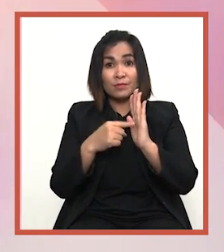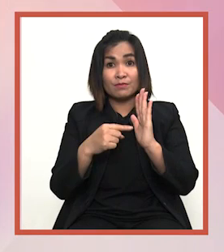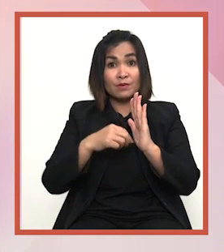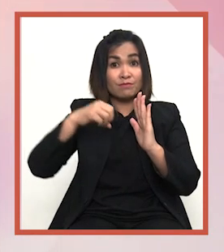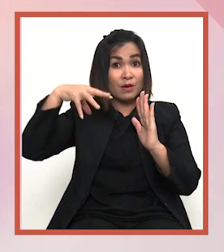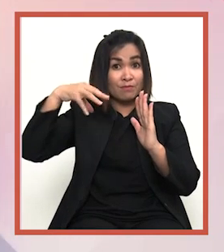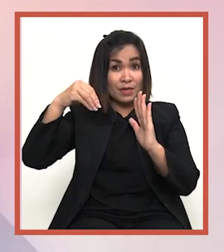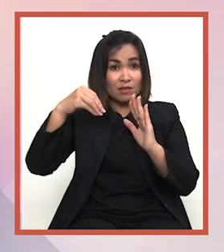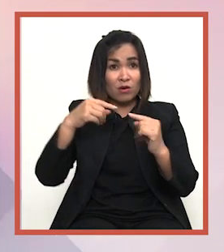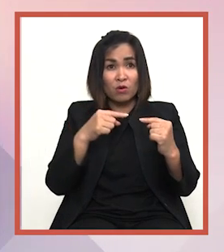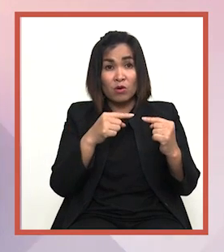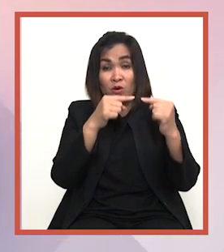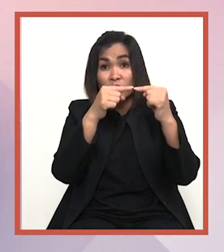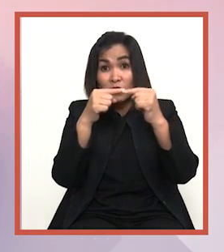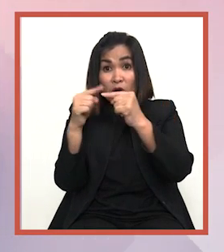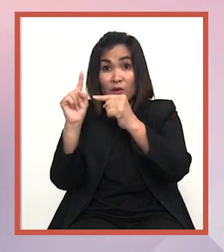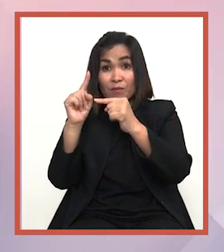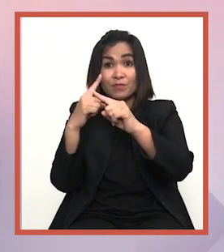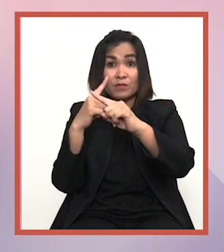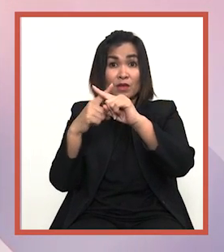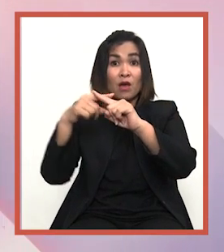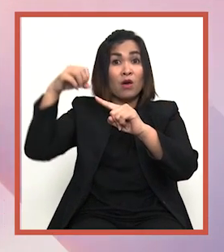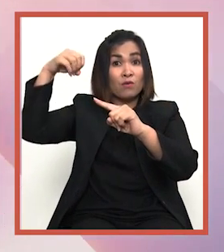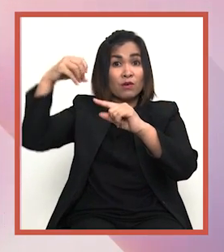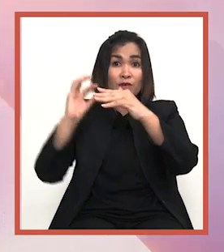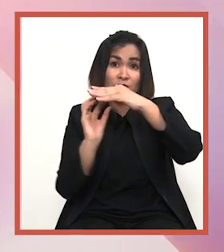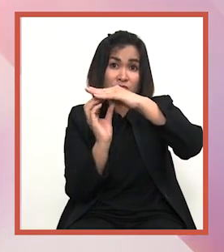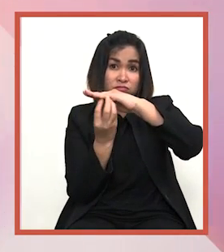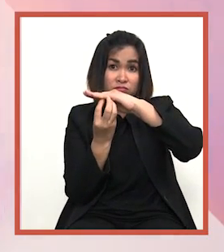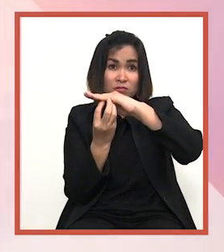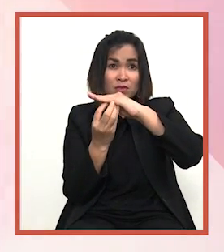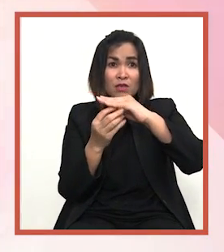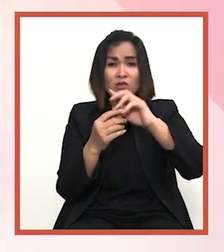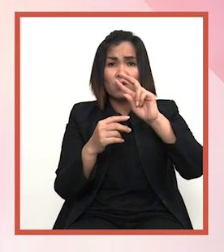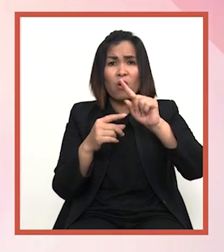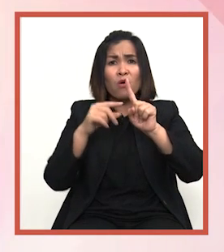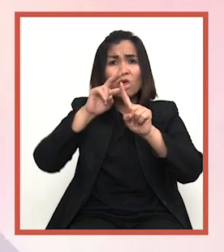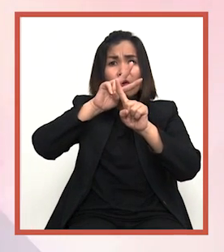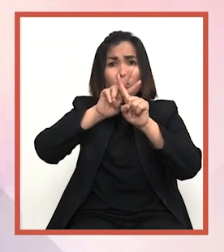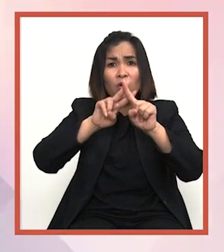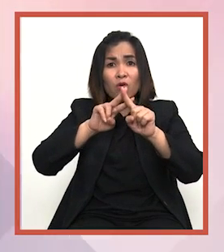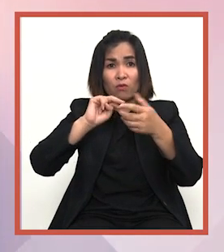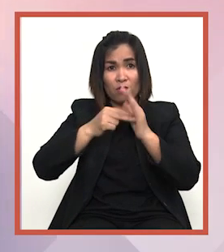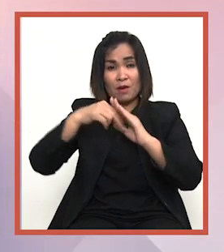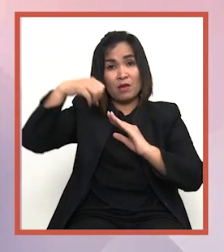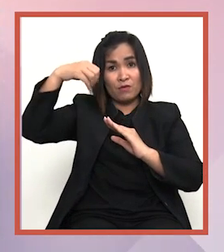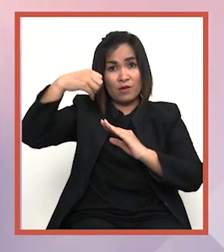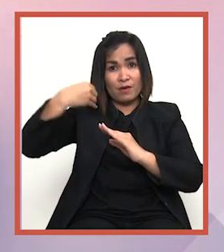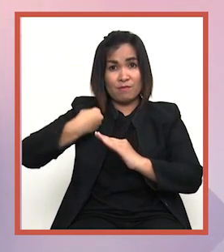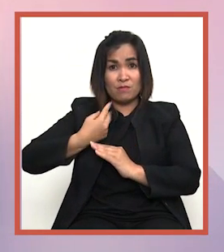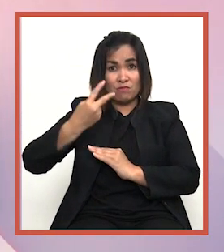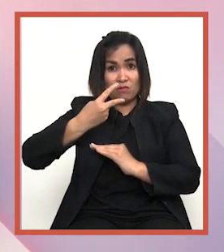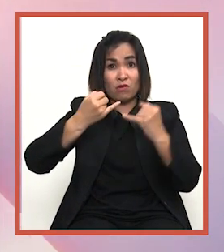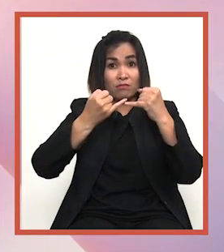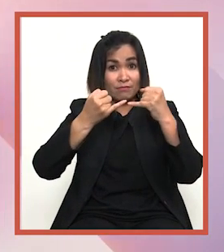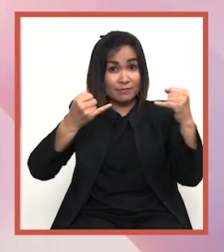อยู่2เส้นด้วยกันนะครับซึ่งสายไฟเหล่านี้นะครับนะในการเดินนะครับในการเดินไฟนะครับช่างเข